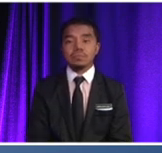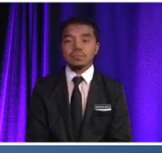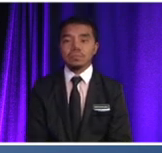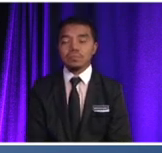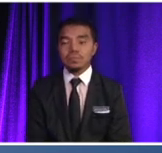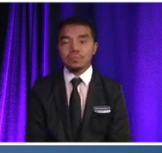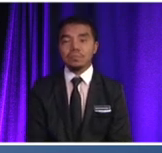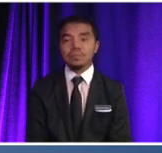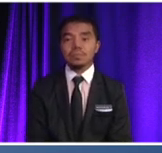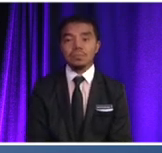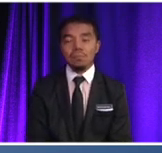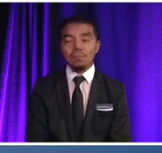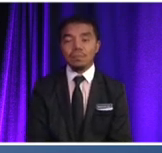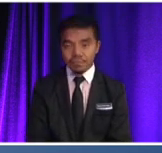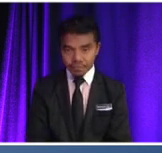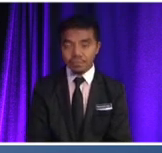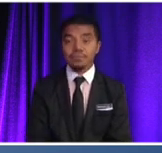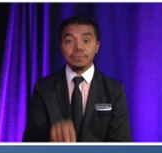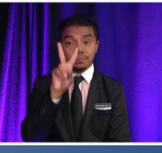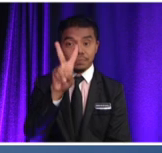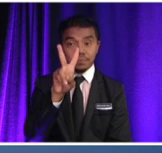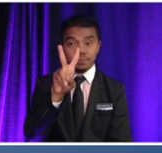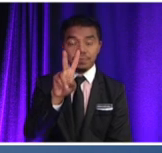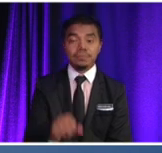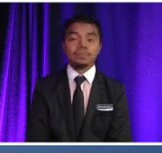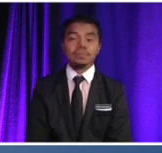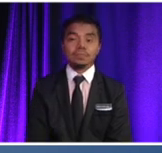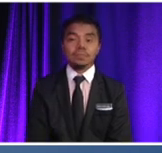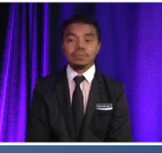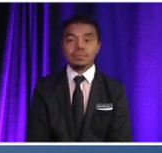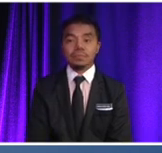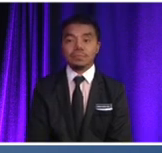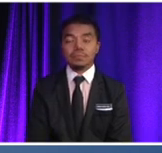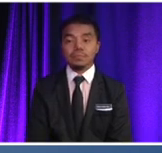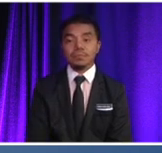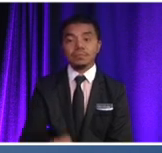pertanian persekutuan yang kedua ialah simbol logo